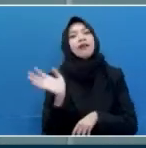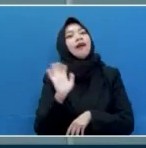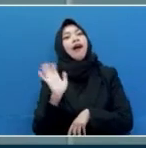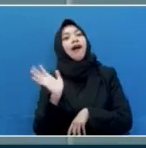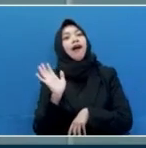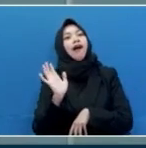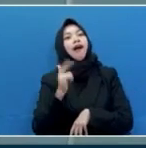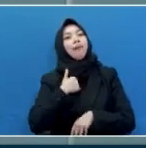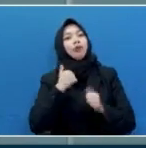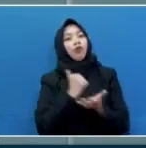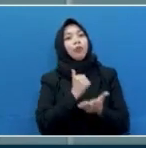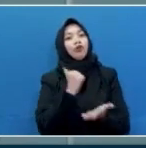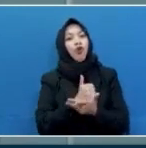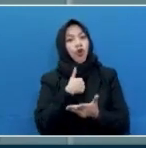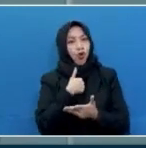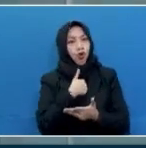kebenaran